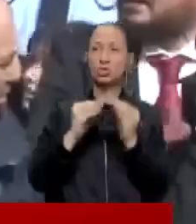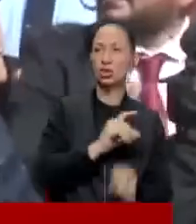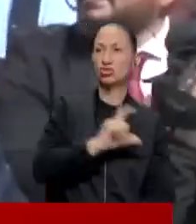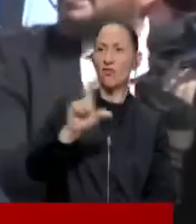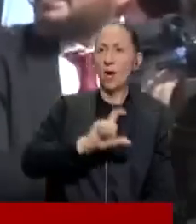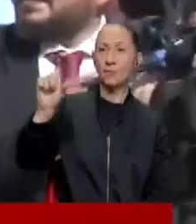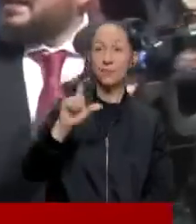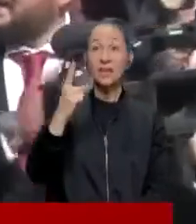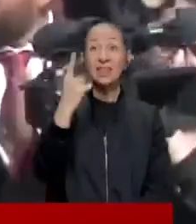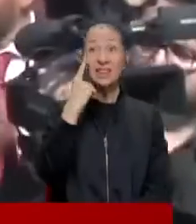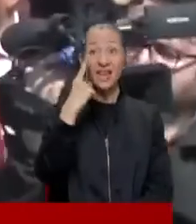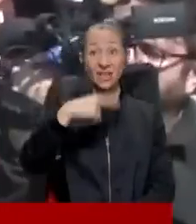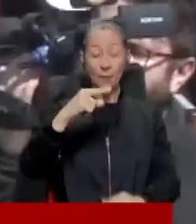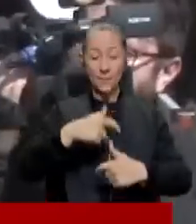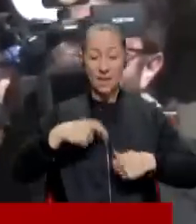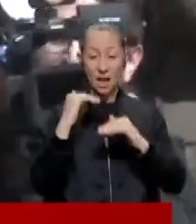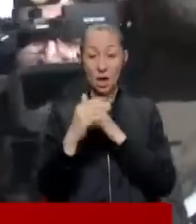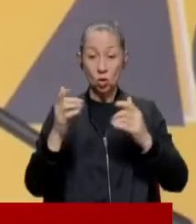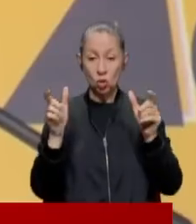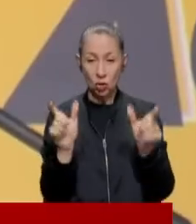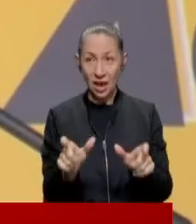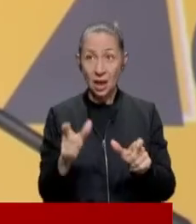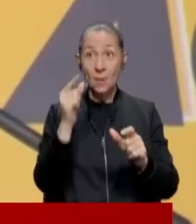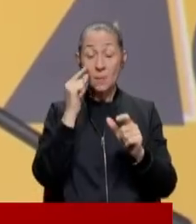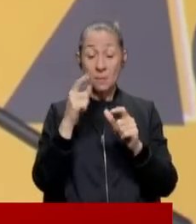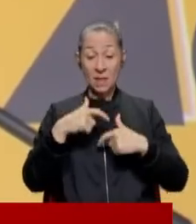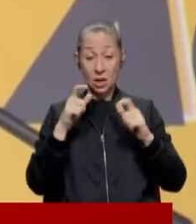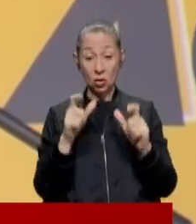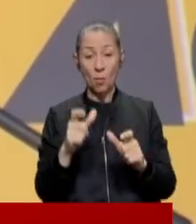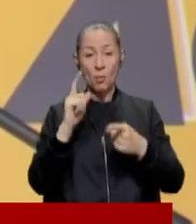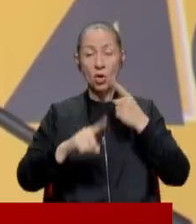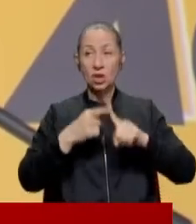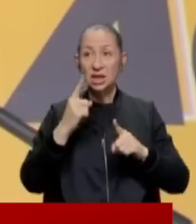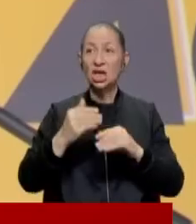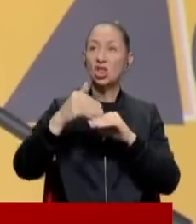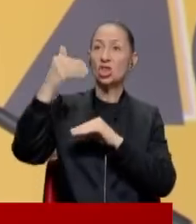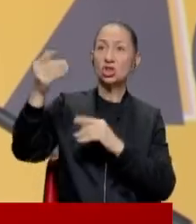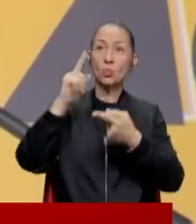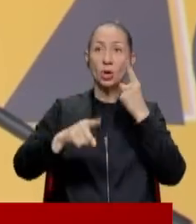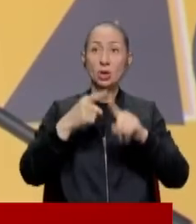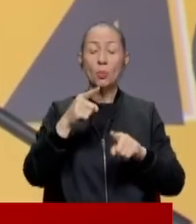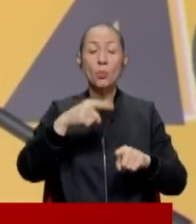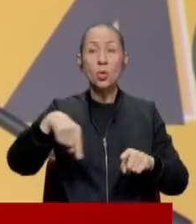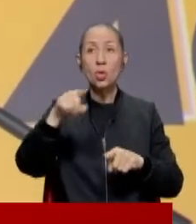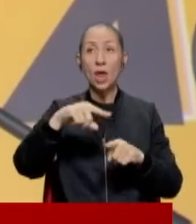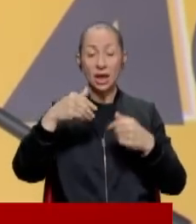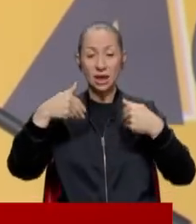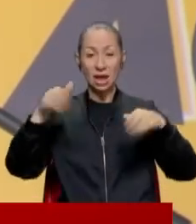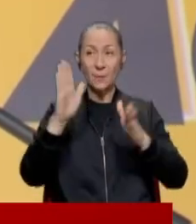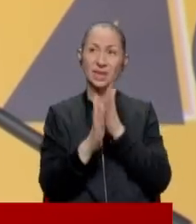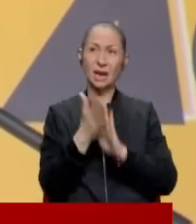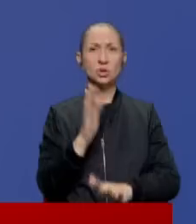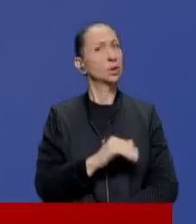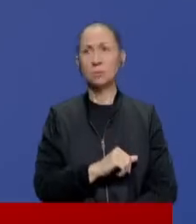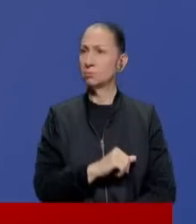yanıttı Milli Güvenlik politikası Ben şu politikası Bunlar giderse bitermiş